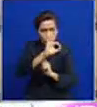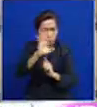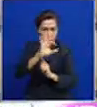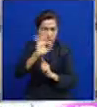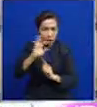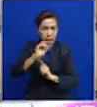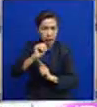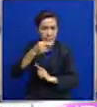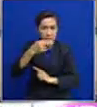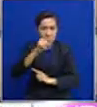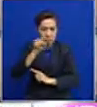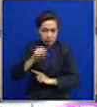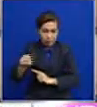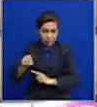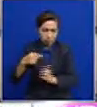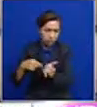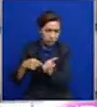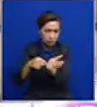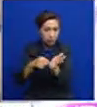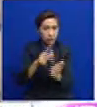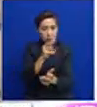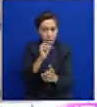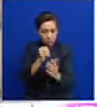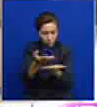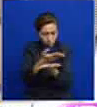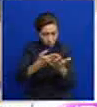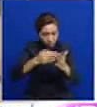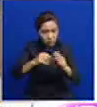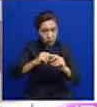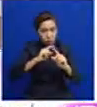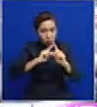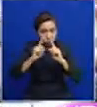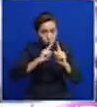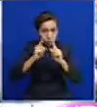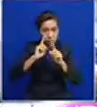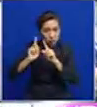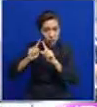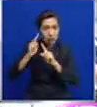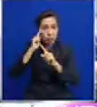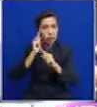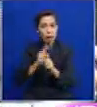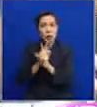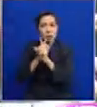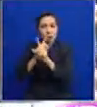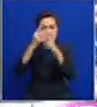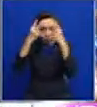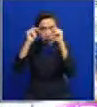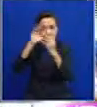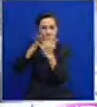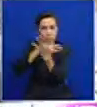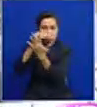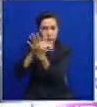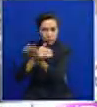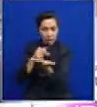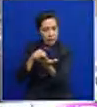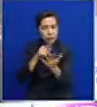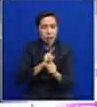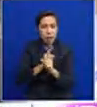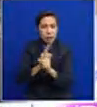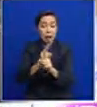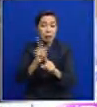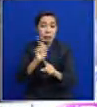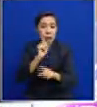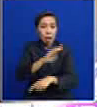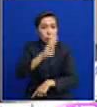ฮิรตซ์ให้ที่ประชุมคณะรัฐมนตรีพิจารณาซึ่งจะยึดตามแนวทางของนายกรัฐมนตรีมอบไว้ก่อนหน้านี้คือให้บ